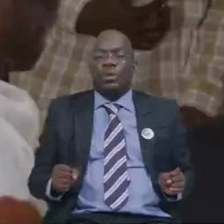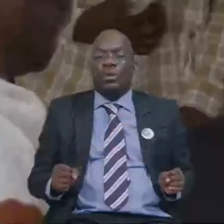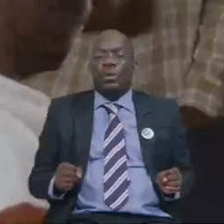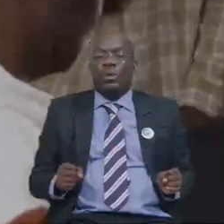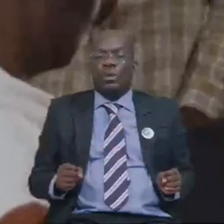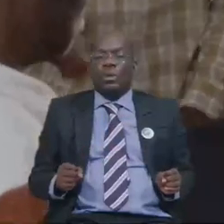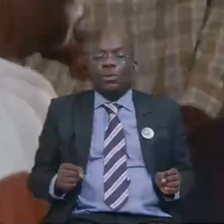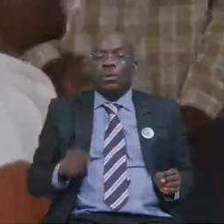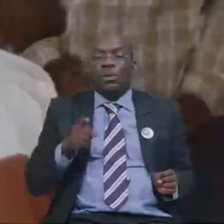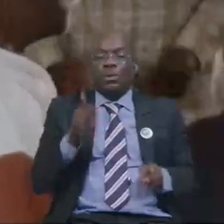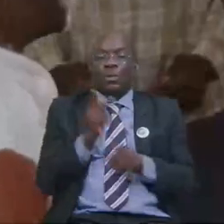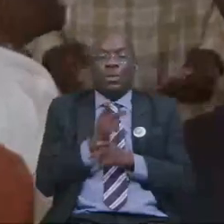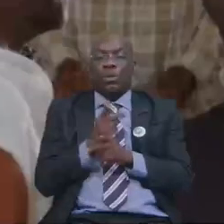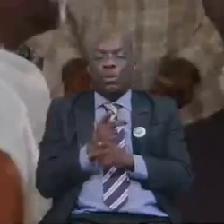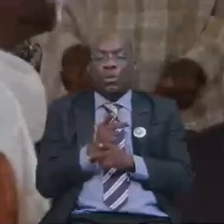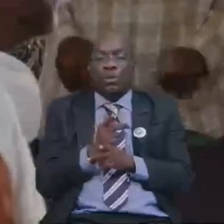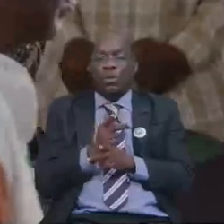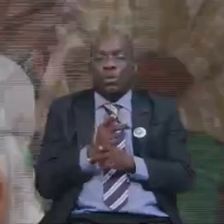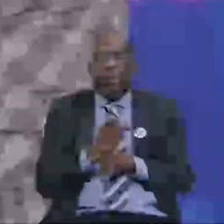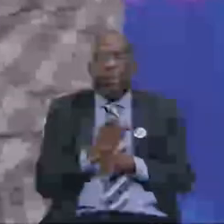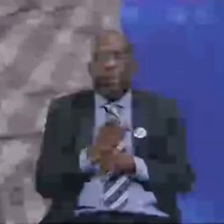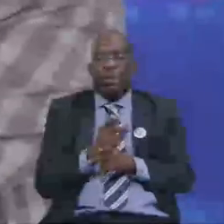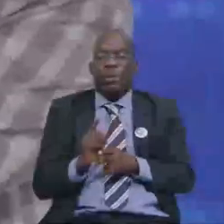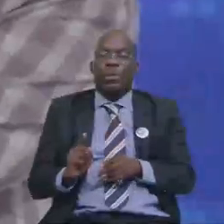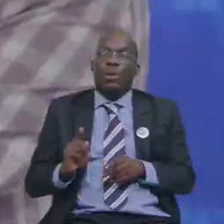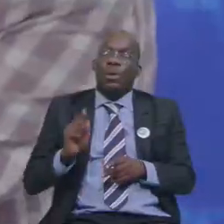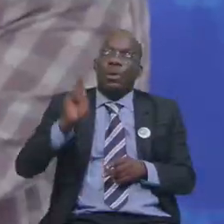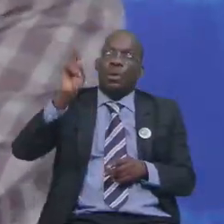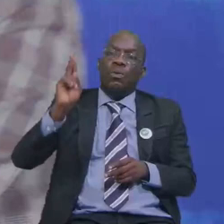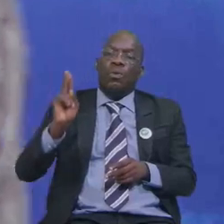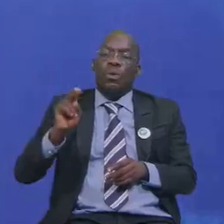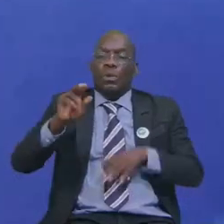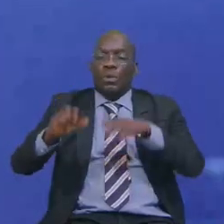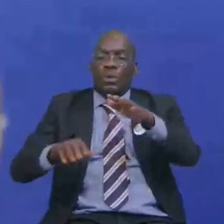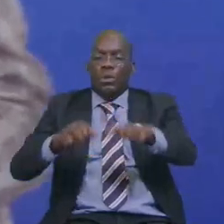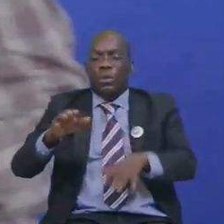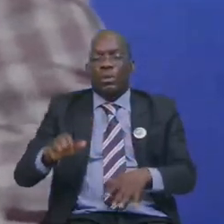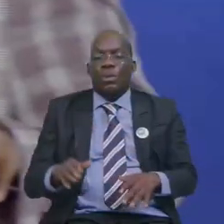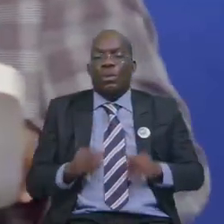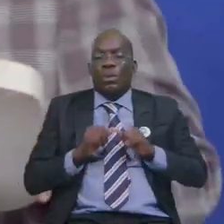maintenant les pas ascendant de façon tenace